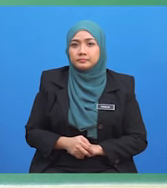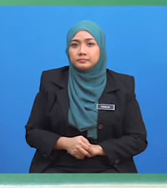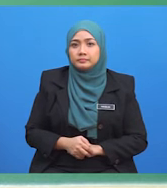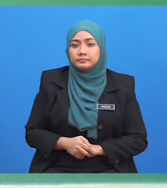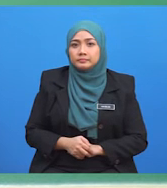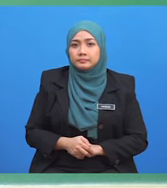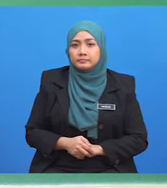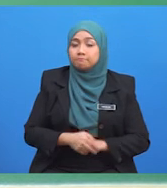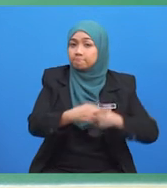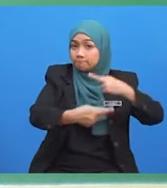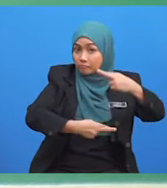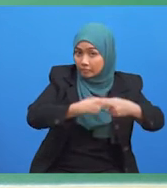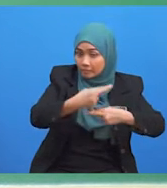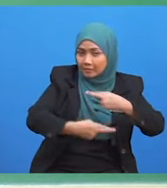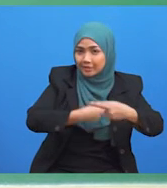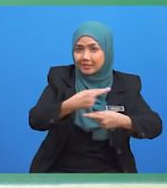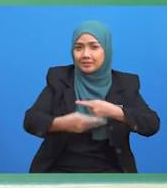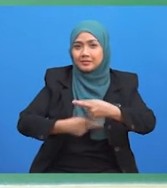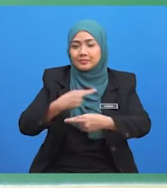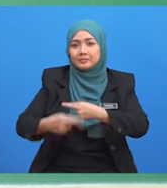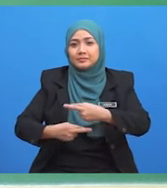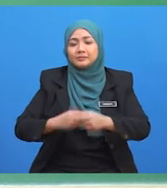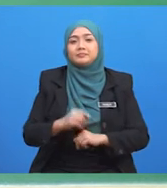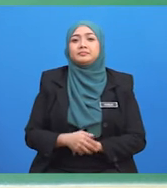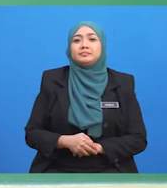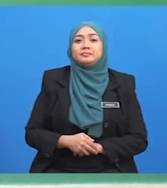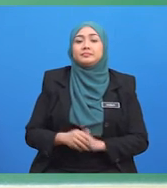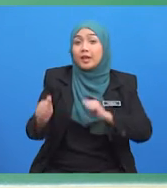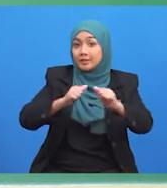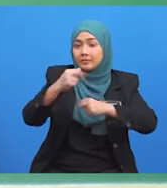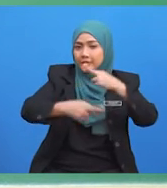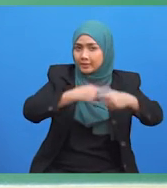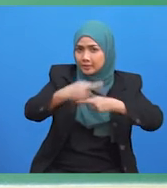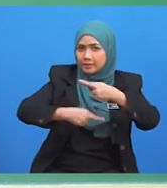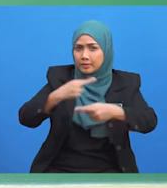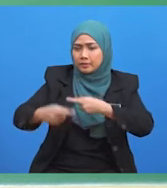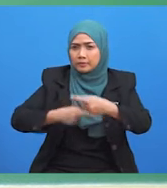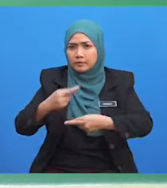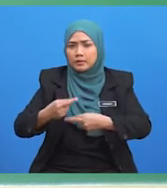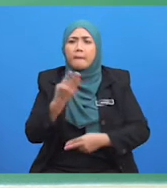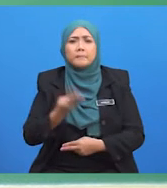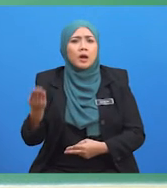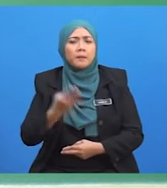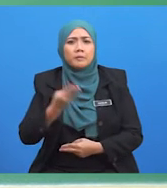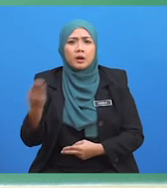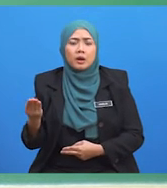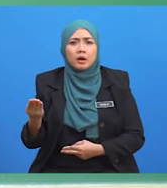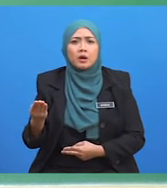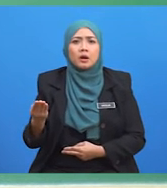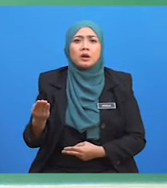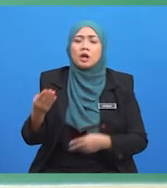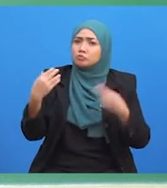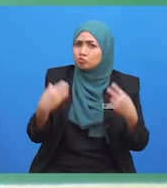aktiviti kitar semula. Kitar semula adalah pemprosesan bahan buangan untuk